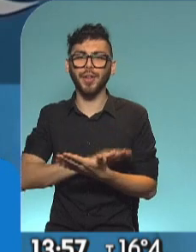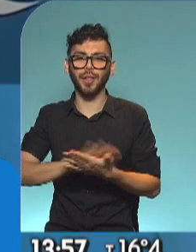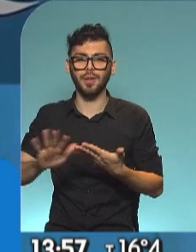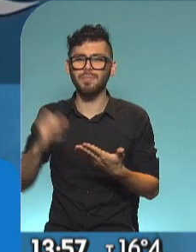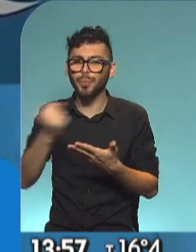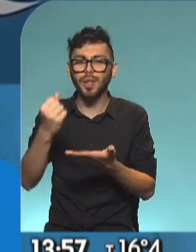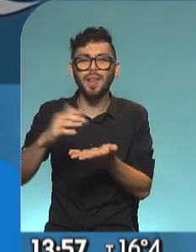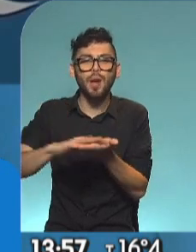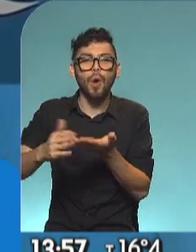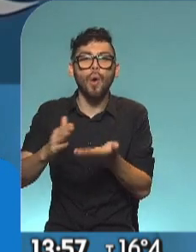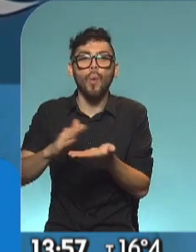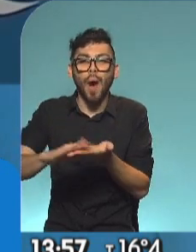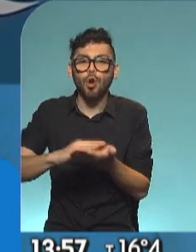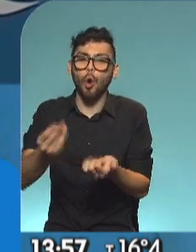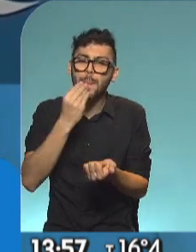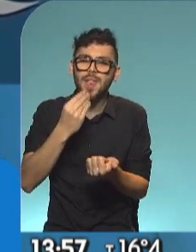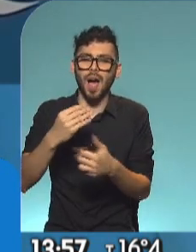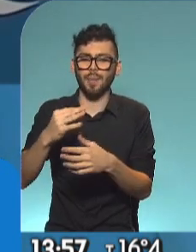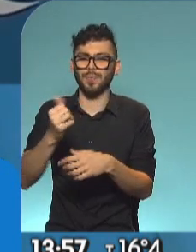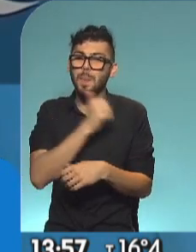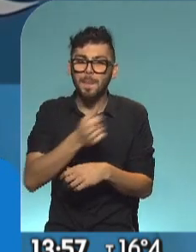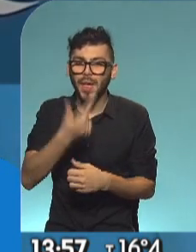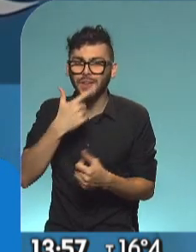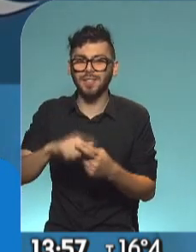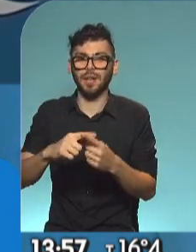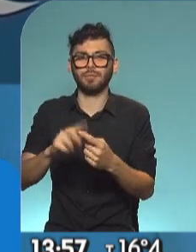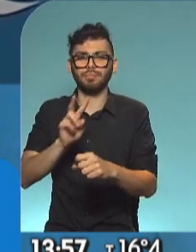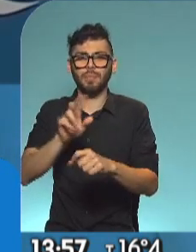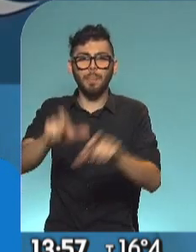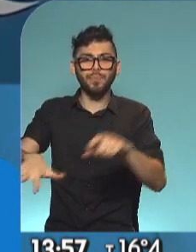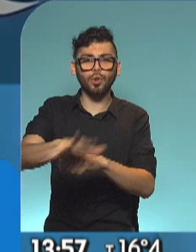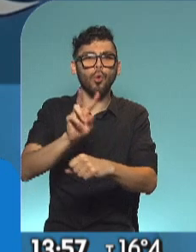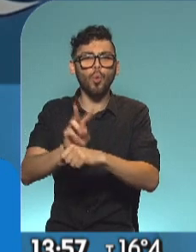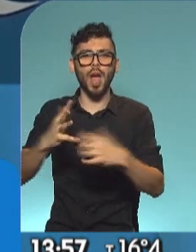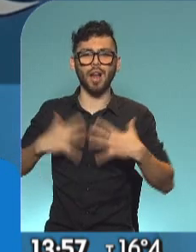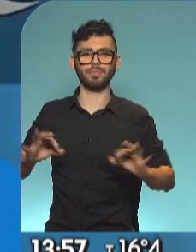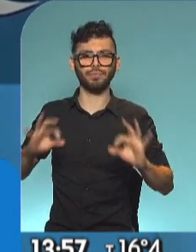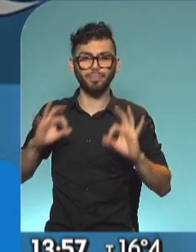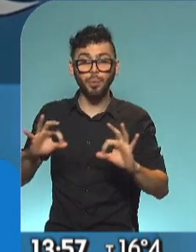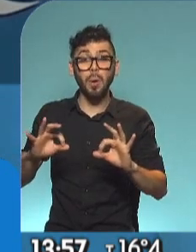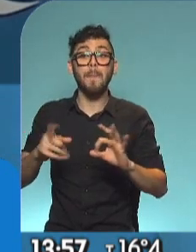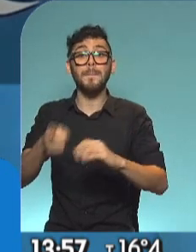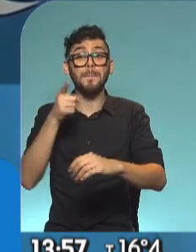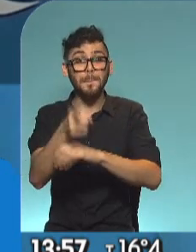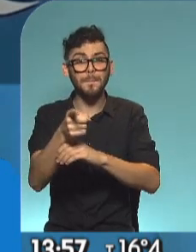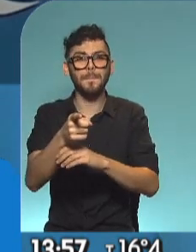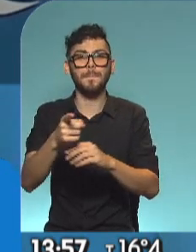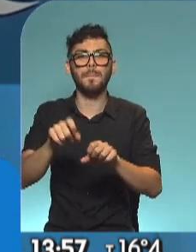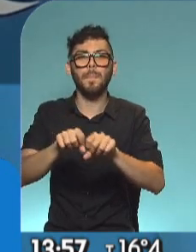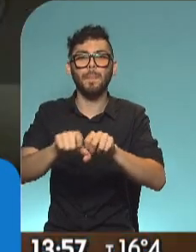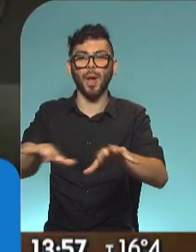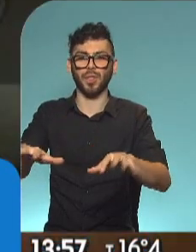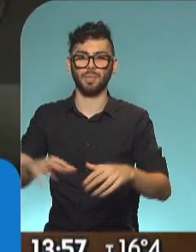– продовольствия, лекарств, средств индивидуальной защиты, востребованных именно для борьбы с